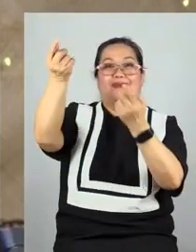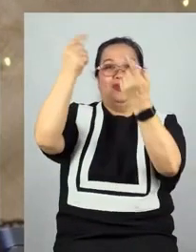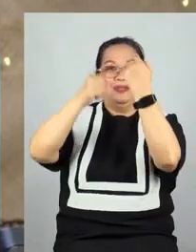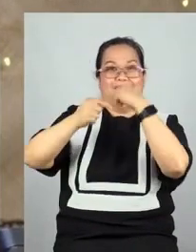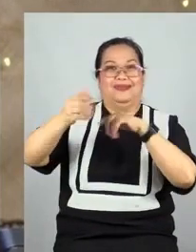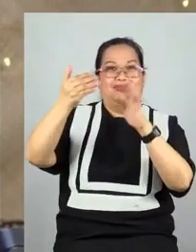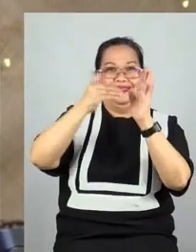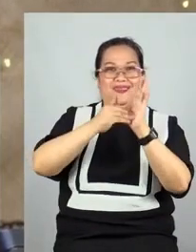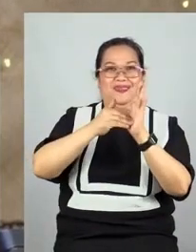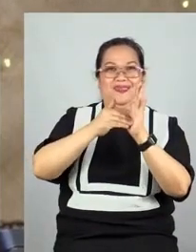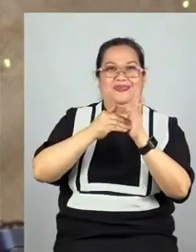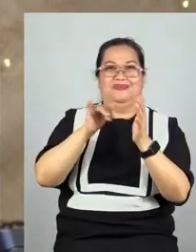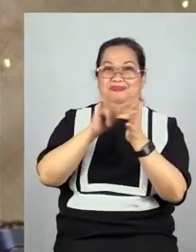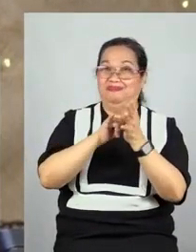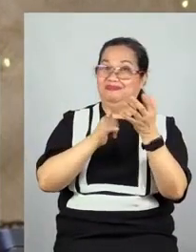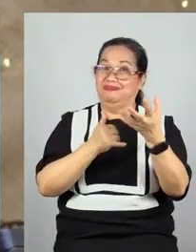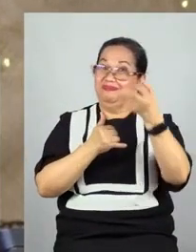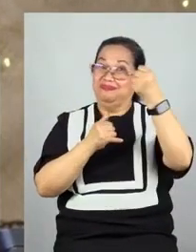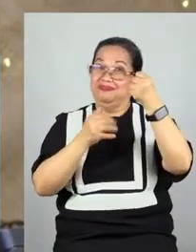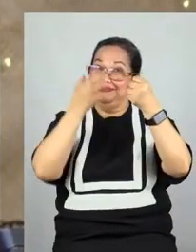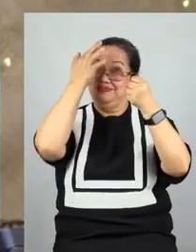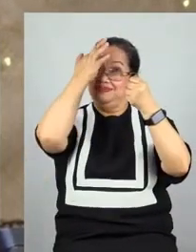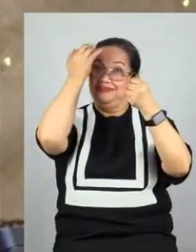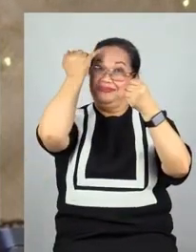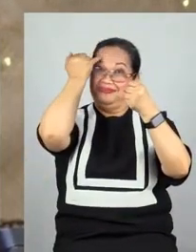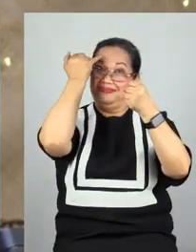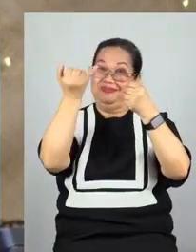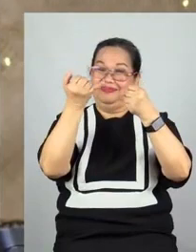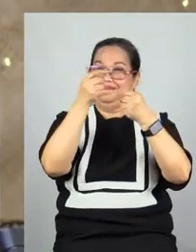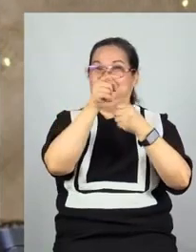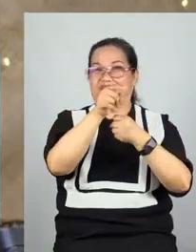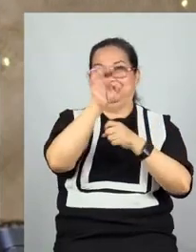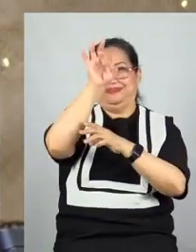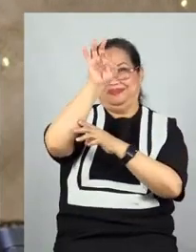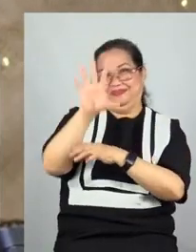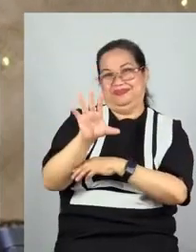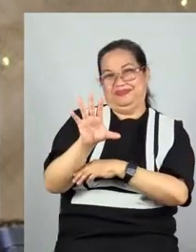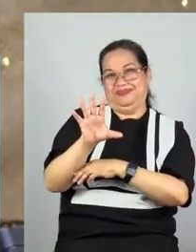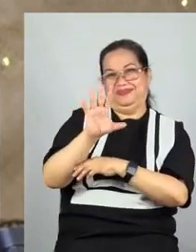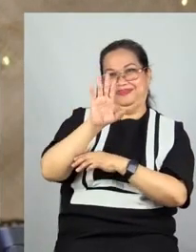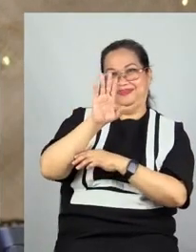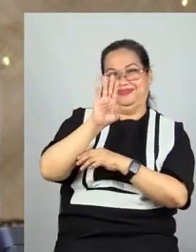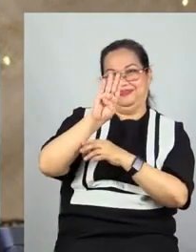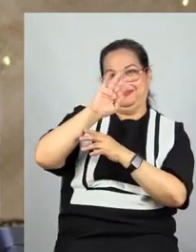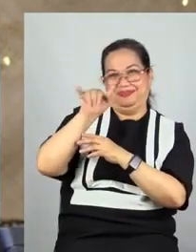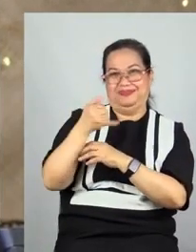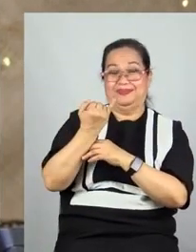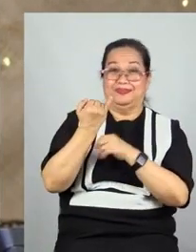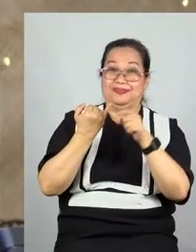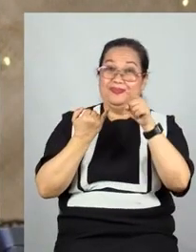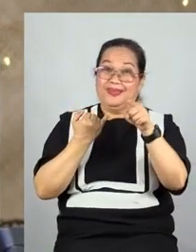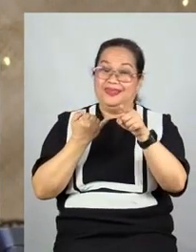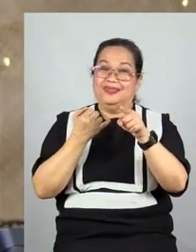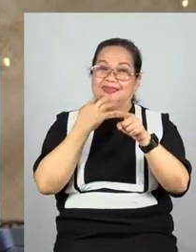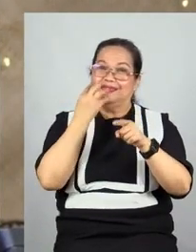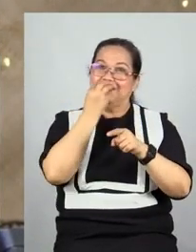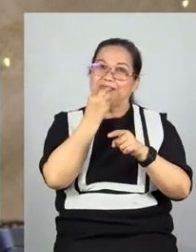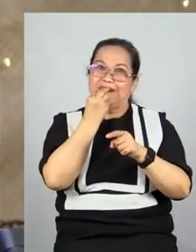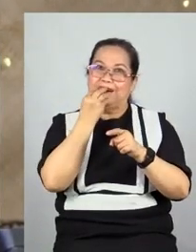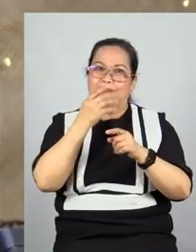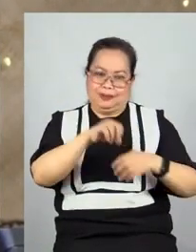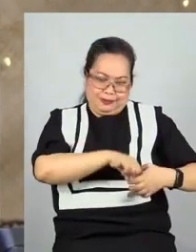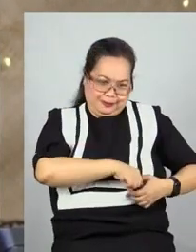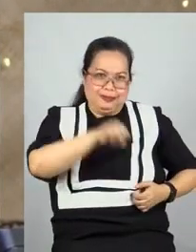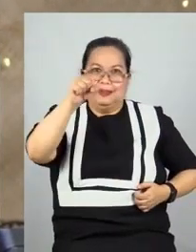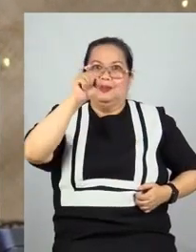Well, yun ang aking opinion. No? Sabi sa verse 15, from his mouth comes a sharp sword